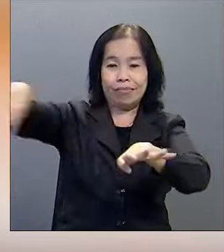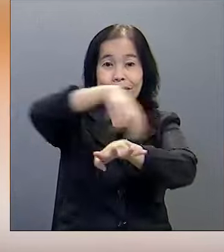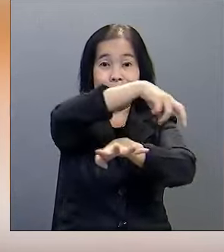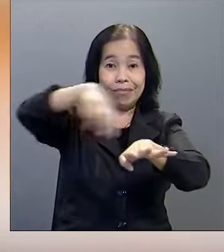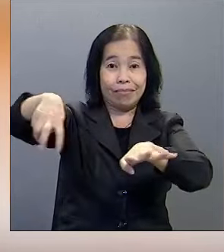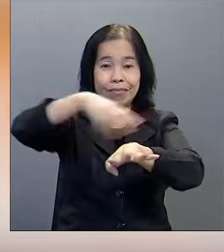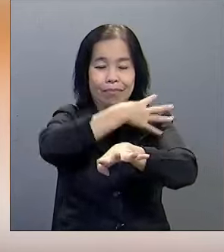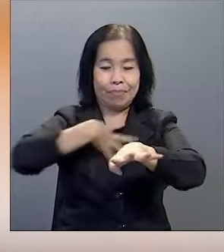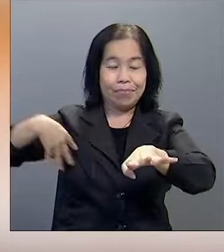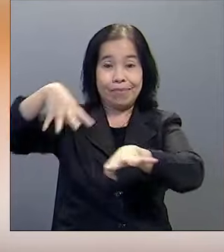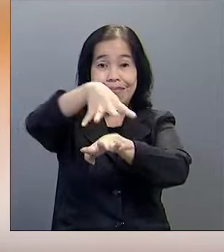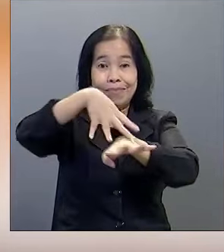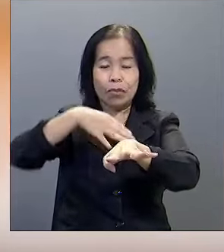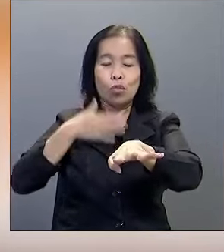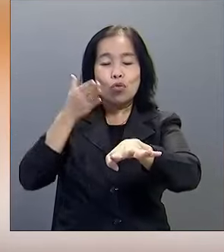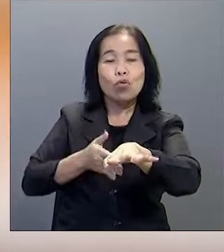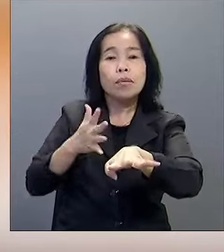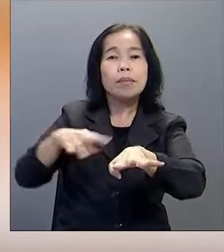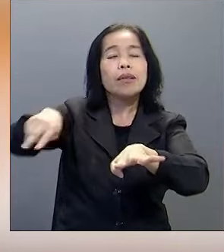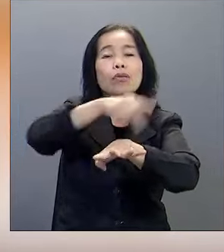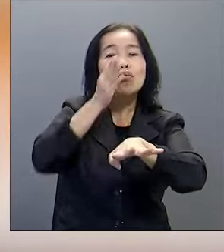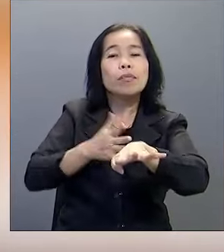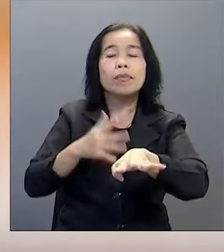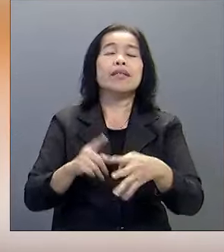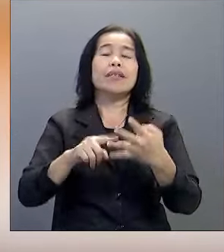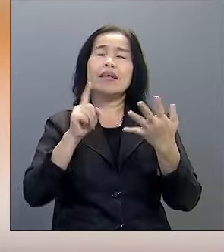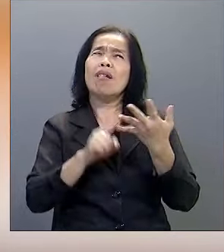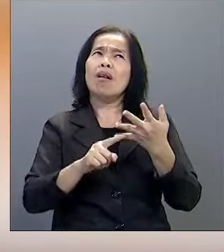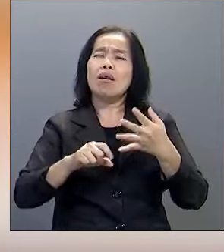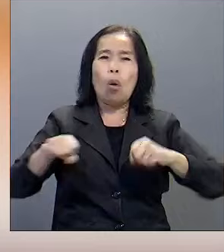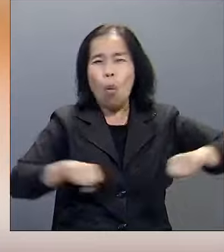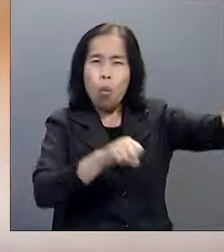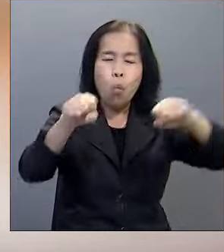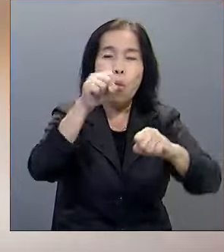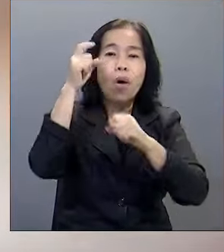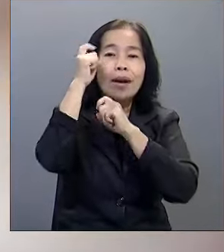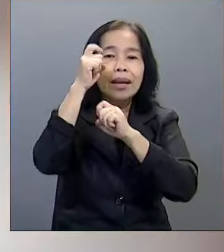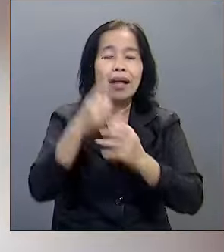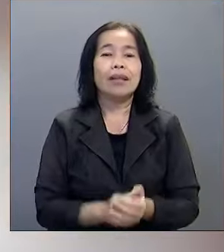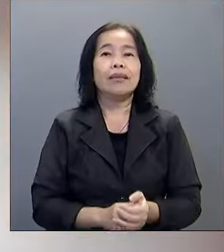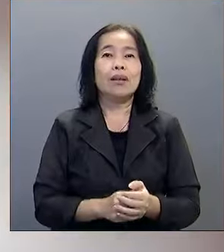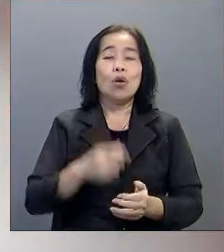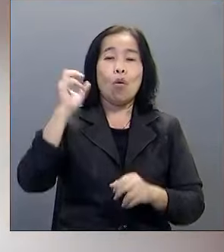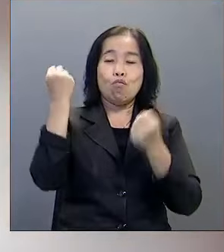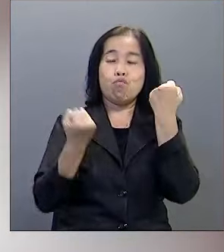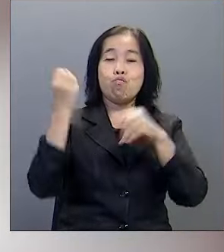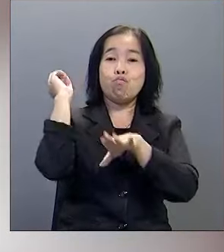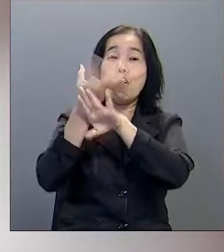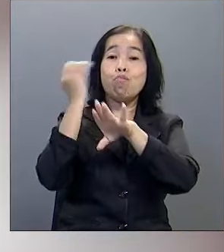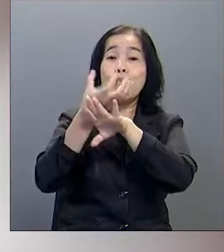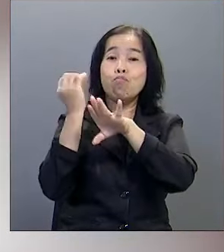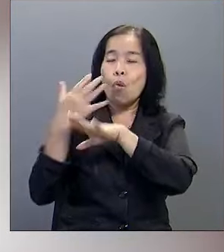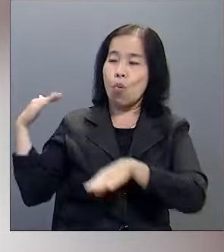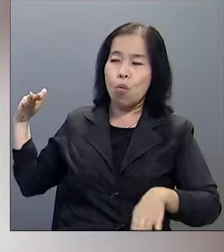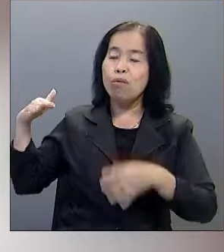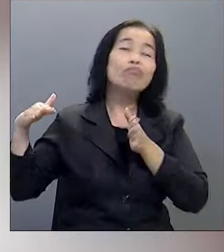ไม่ขับขี่โดยประมาฑวeursเสียว แล้วก็การที่ไม่หุดให้รถึงเชิญขาวกเยอะท